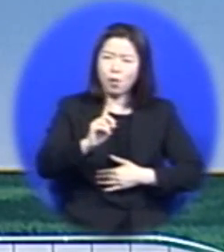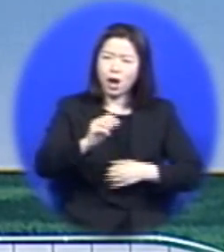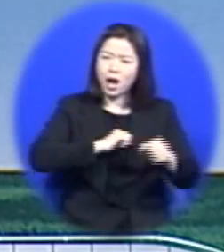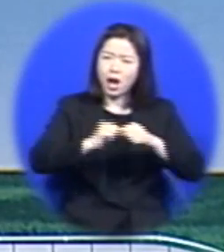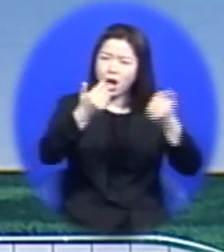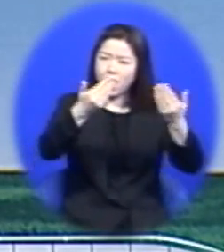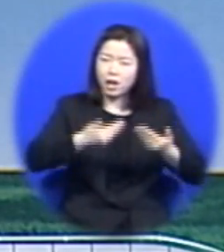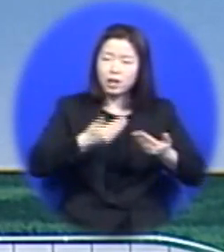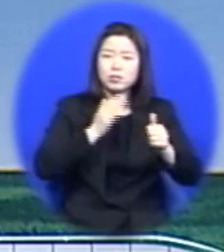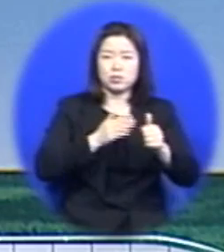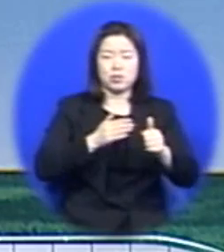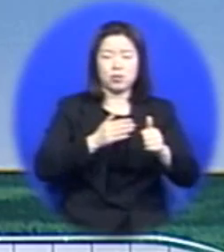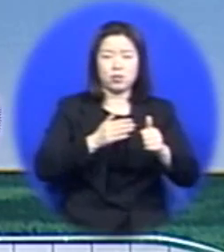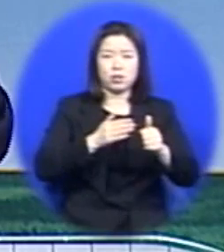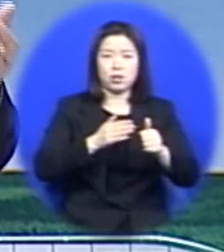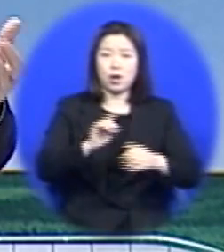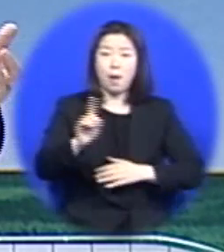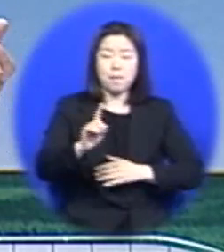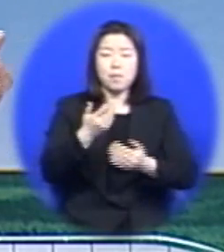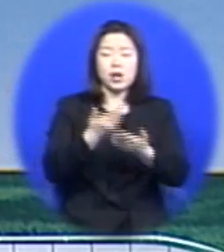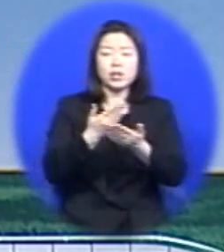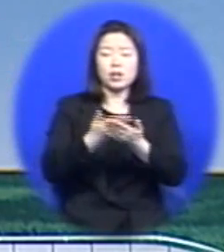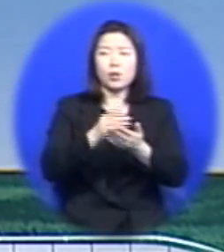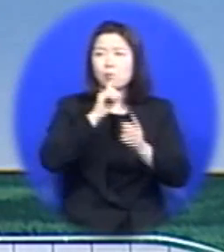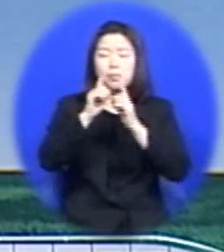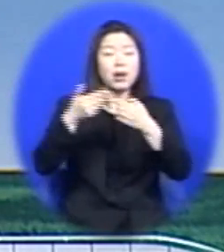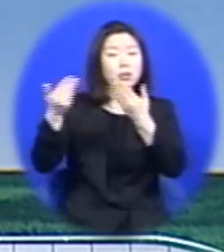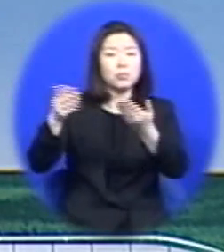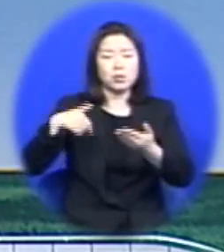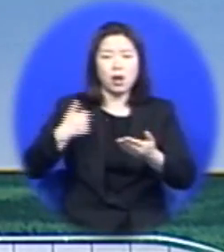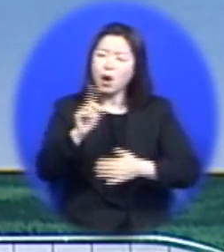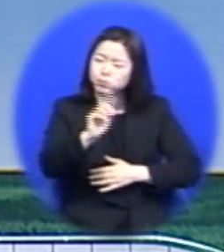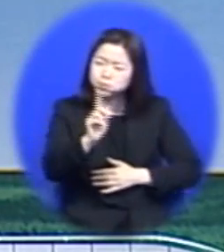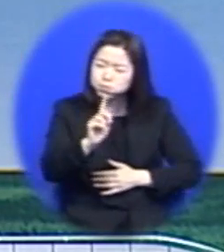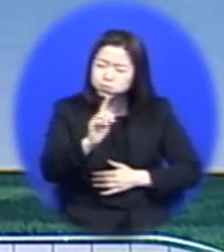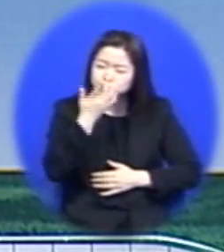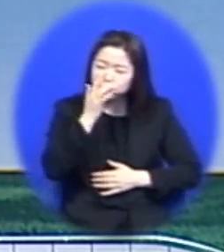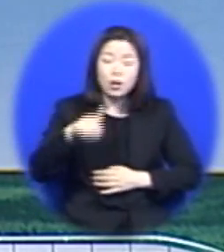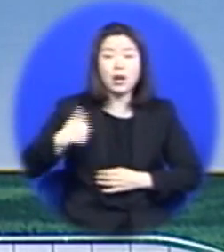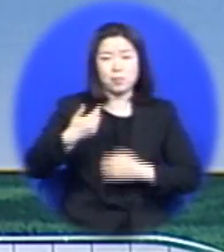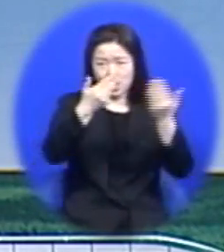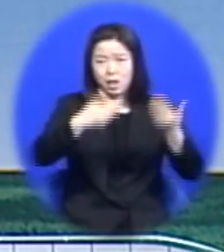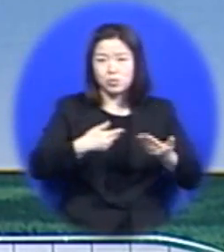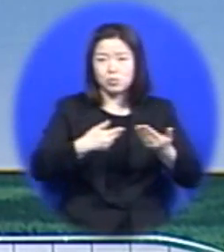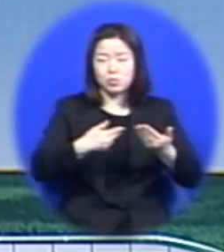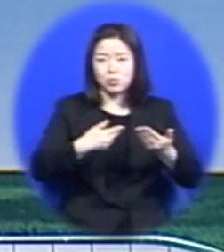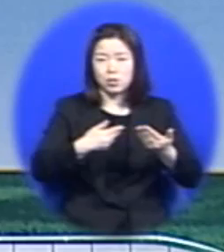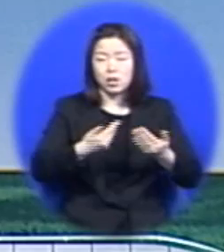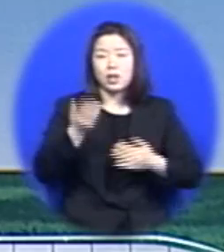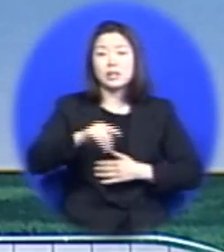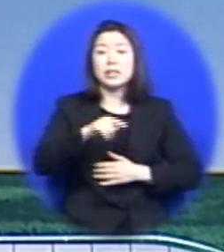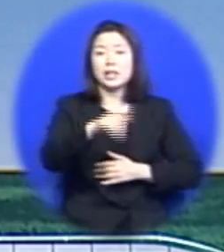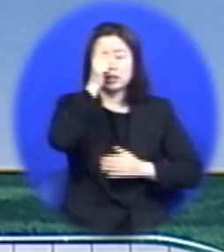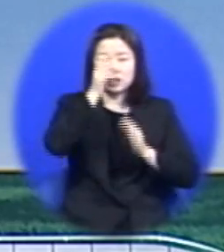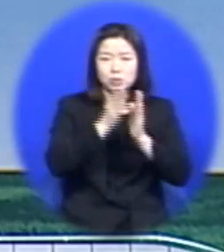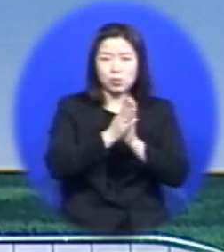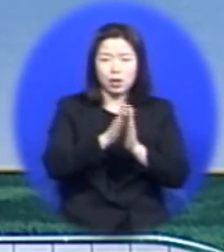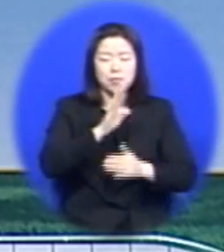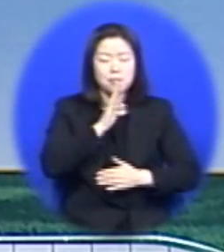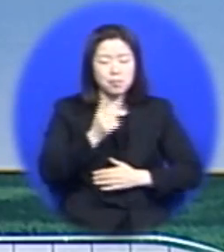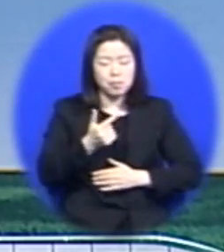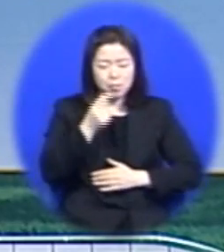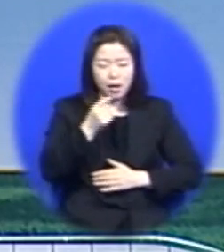해주세요. 뭘 해달라고도 못했어요. 그냥 뭔가 좀 해주세요. 근데 그 기도가 즉시 응답을